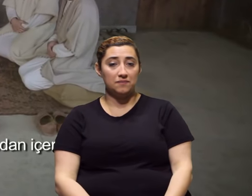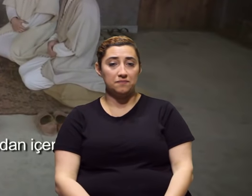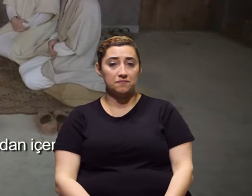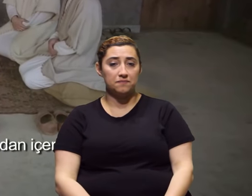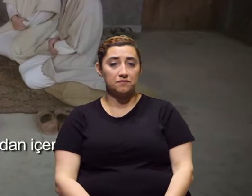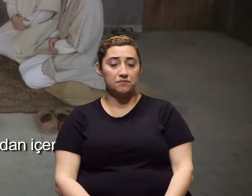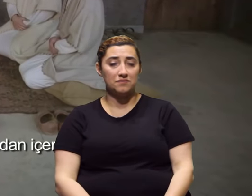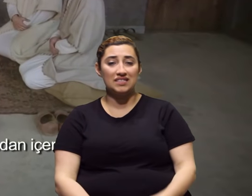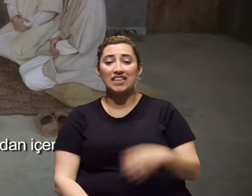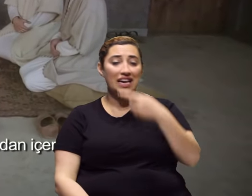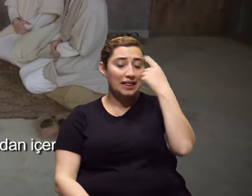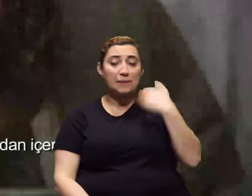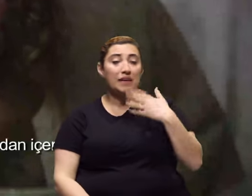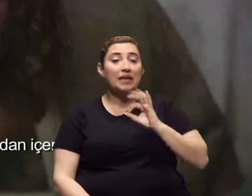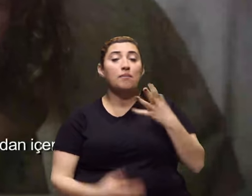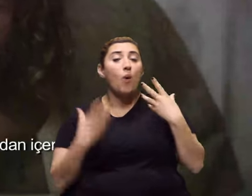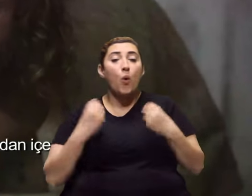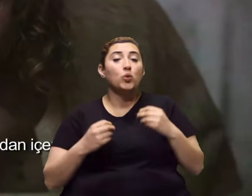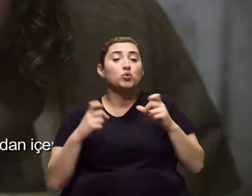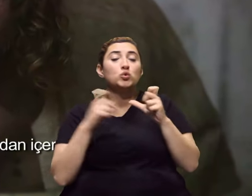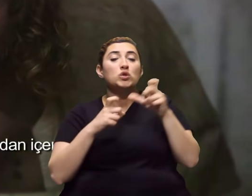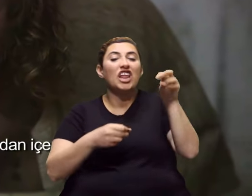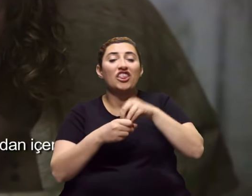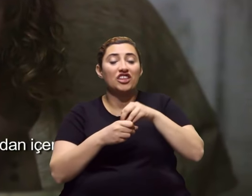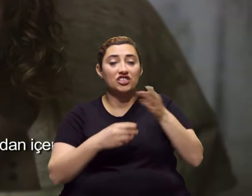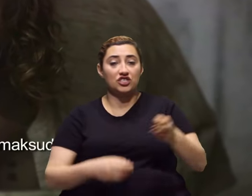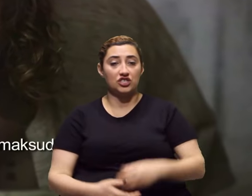Kadem kim basa sultandan içeri.